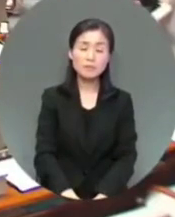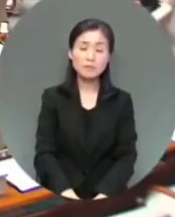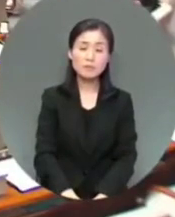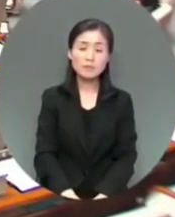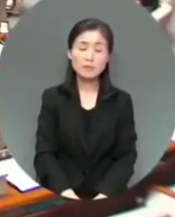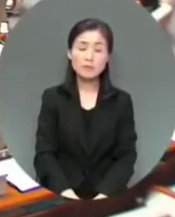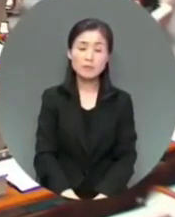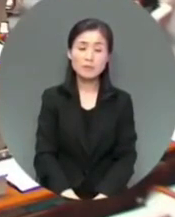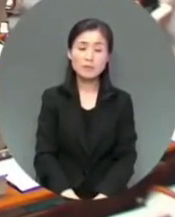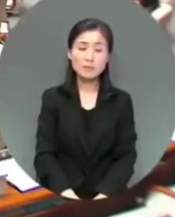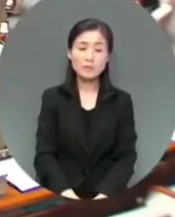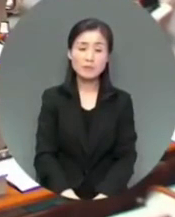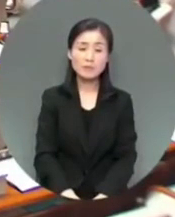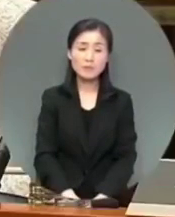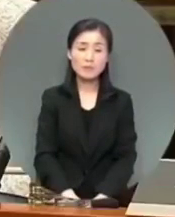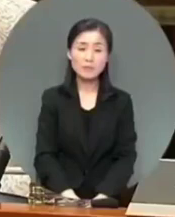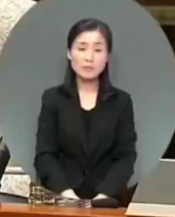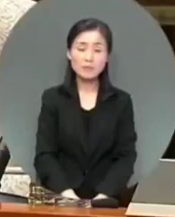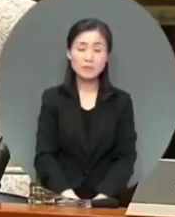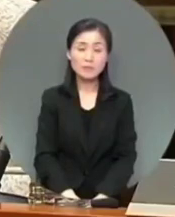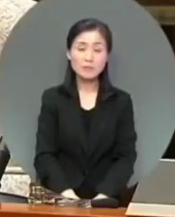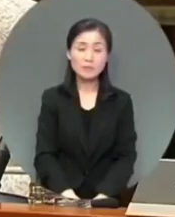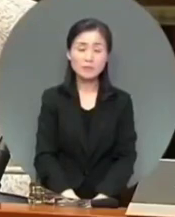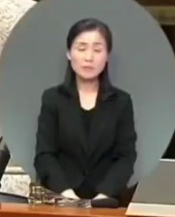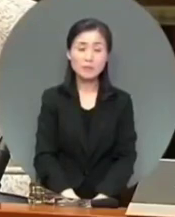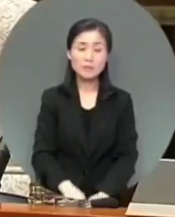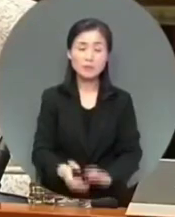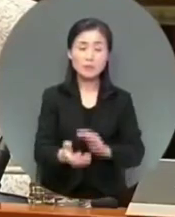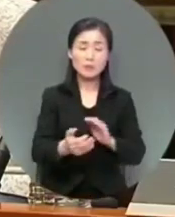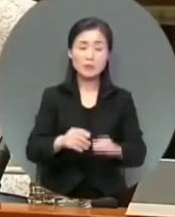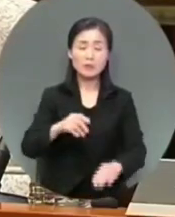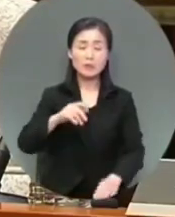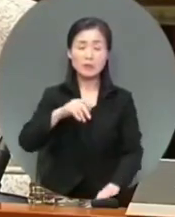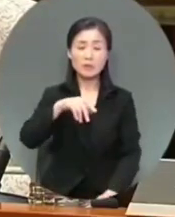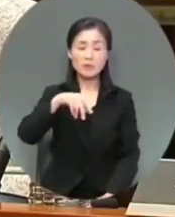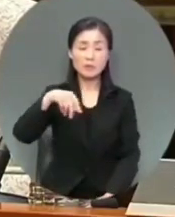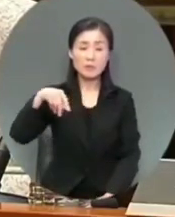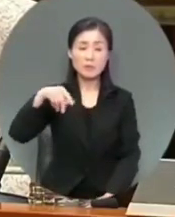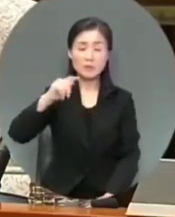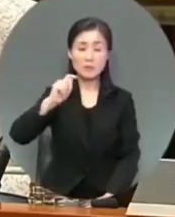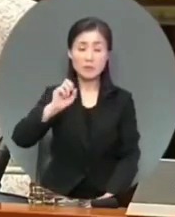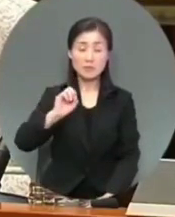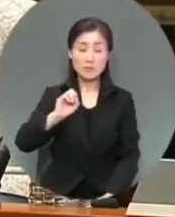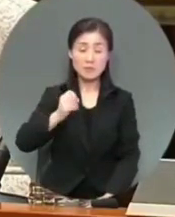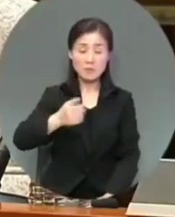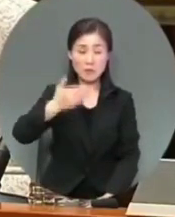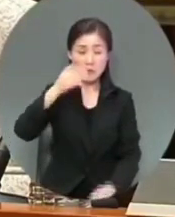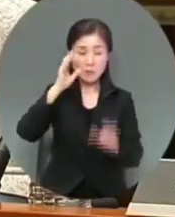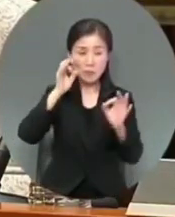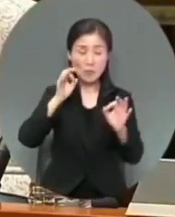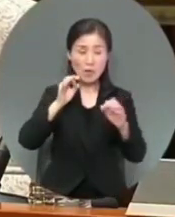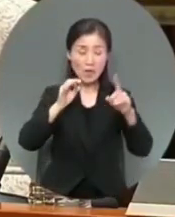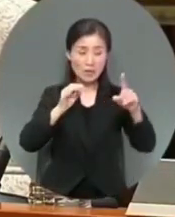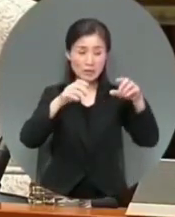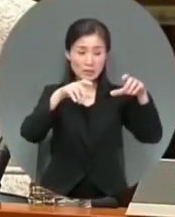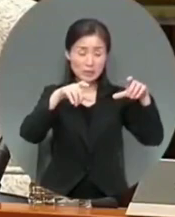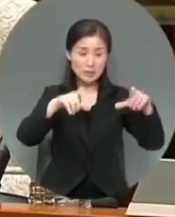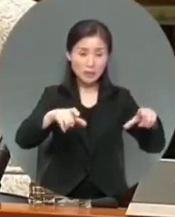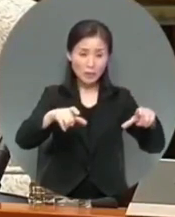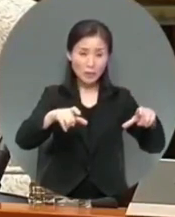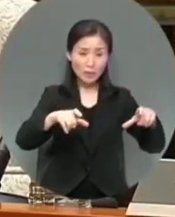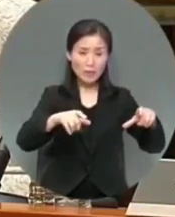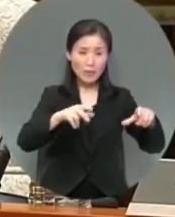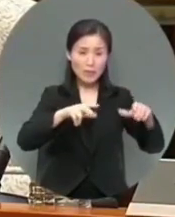저 박재호 국회의원입니다. 조금 전에 그 PPT 보고, 야, 한 지역에 지하철역이 이렇게 많이